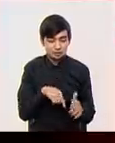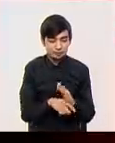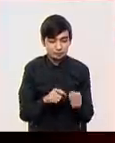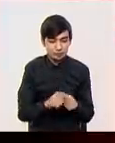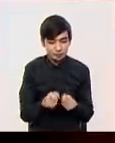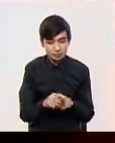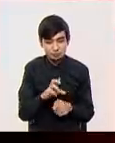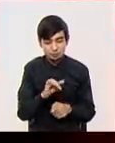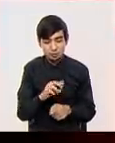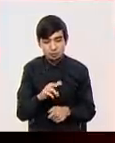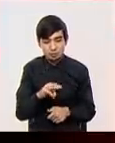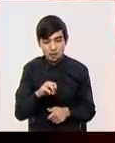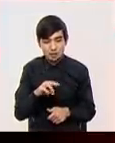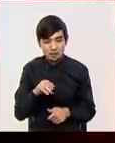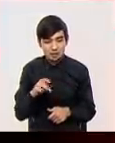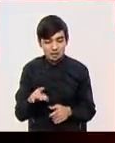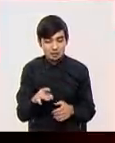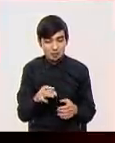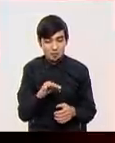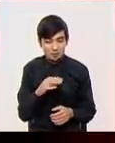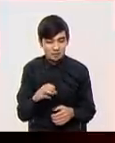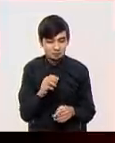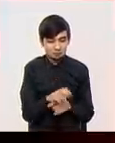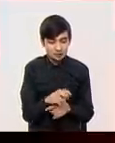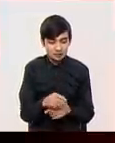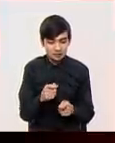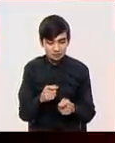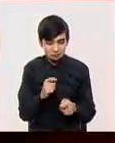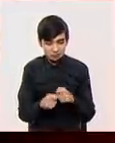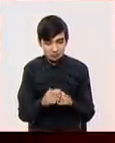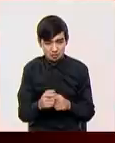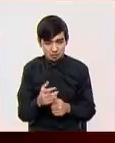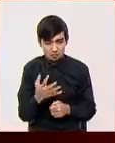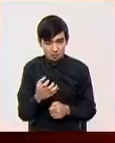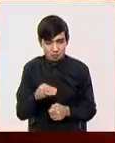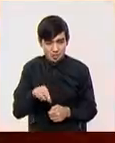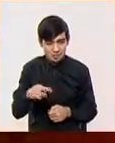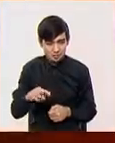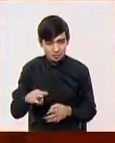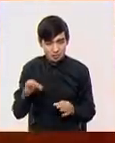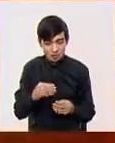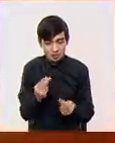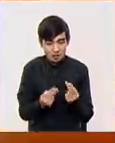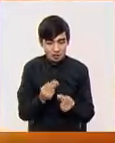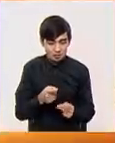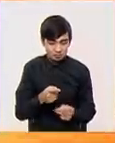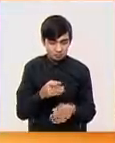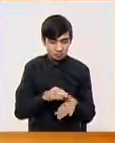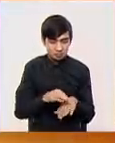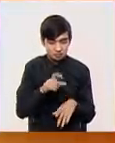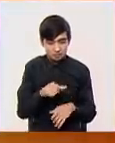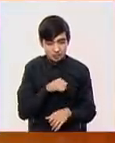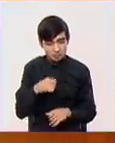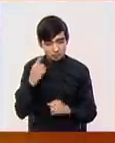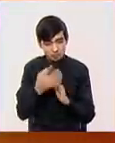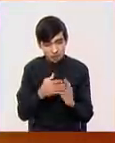салып ұтқызған туралы хабар тарады. Жарты миллиардқа жуық қаражатты ұтысқа салып жіберу сау адамның іс емес екенін өзі түсіне алды ма